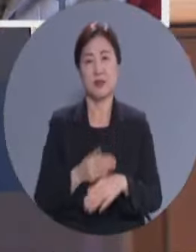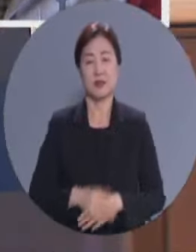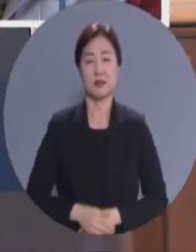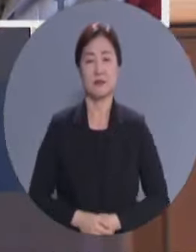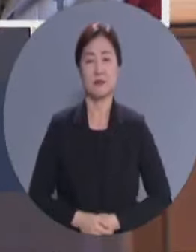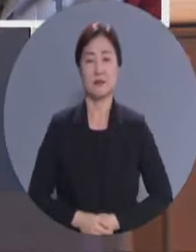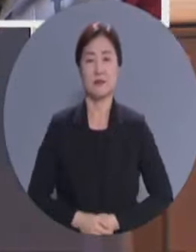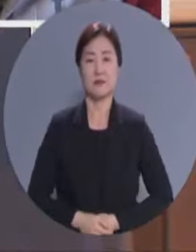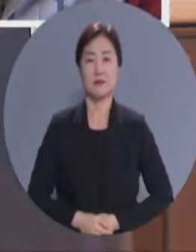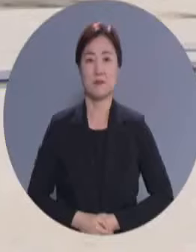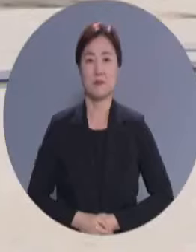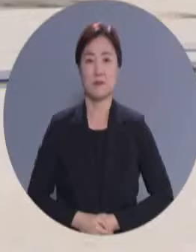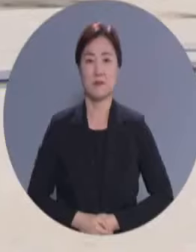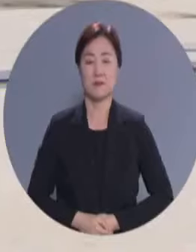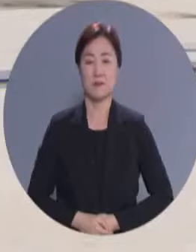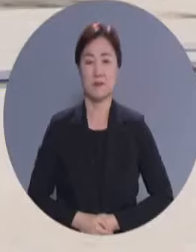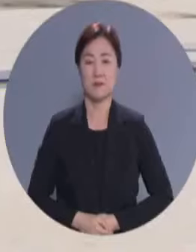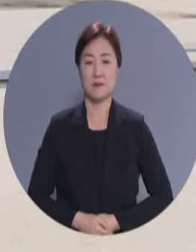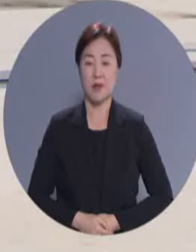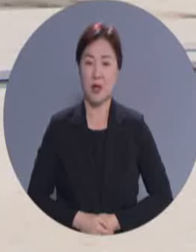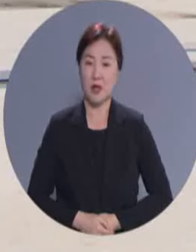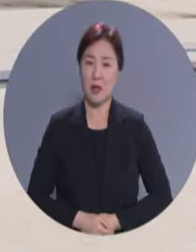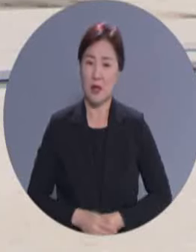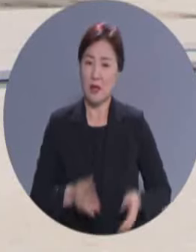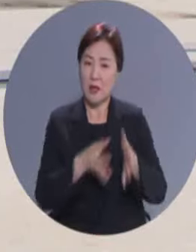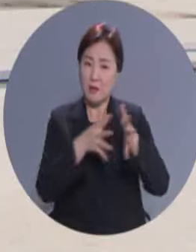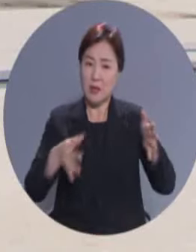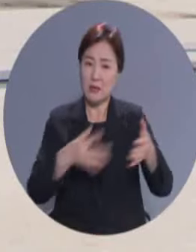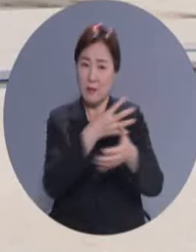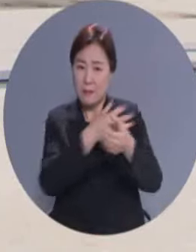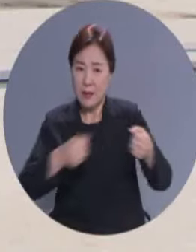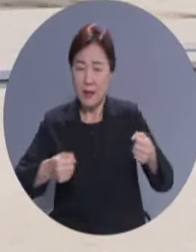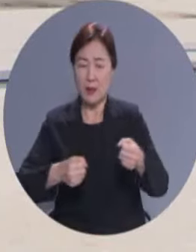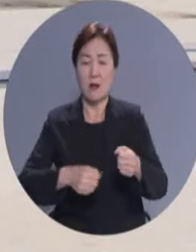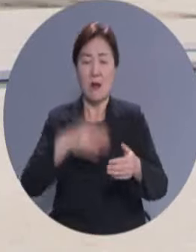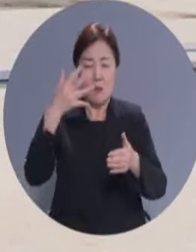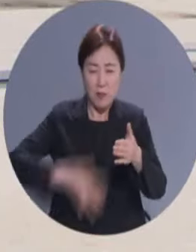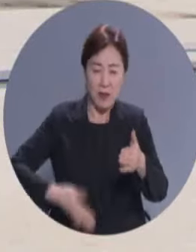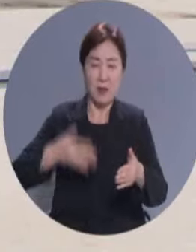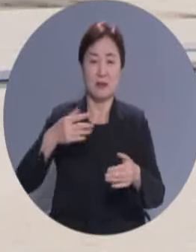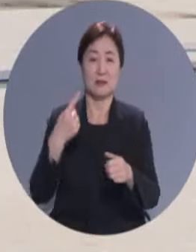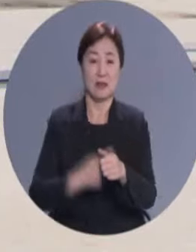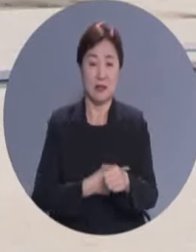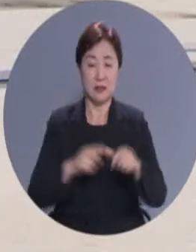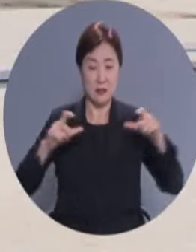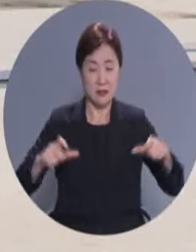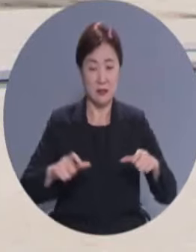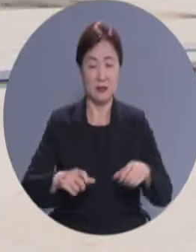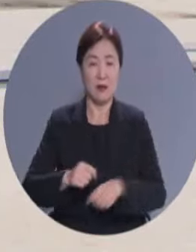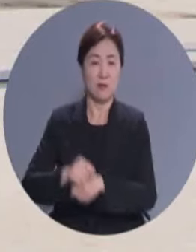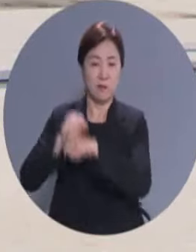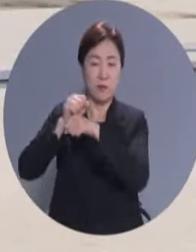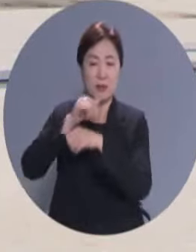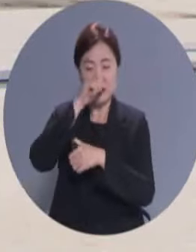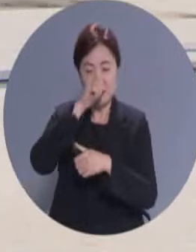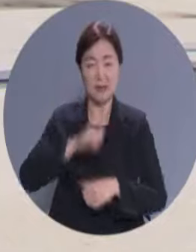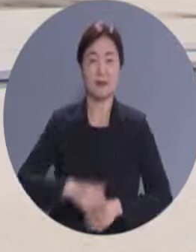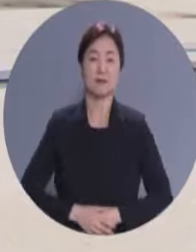많이 꺼려 하십니다 분양 시장에 찬바람이 불고 있는 가운데 지역 미분양 물량도 좀처럼 줄지